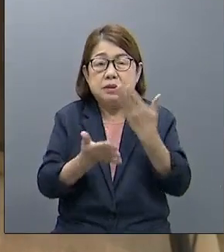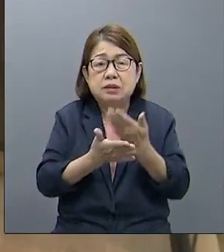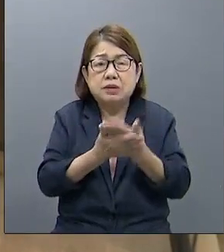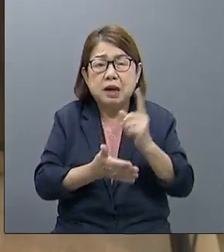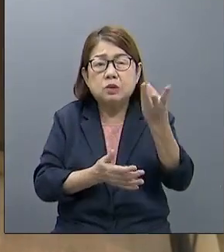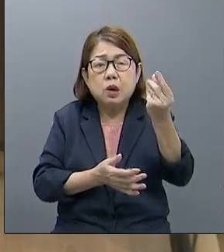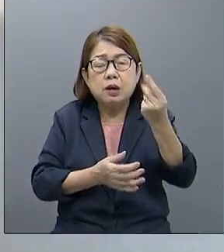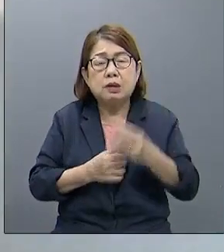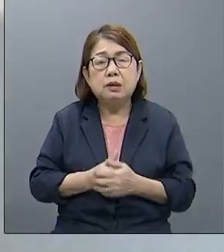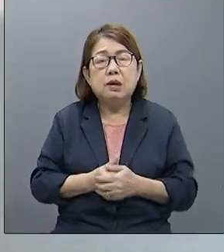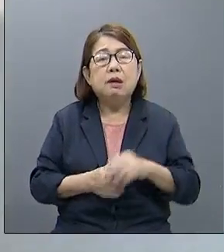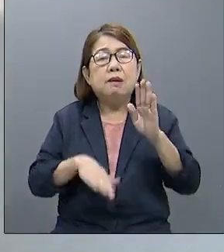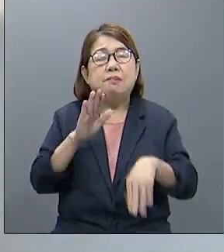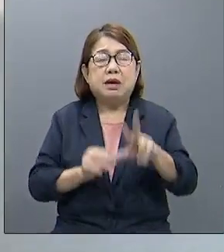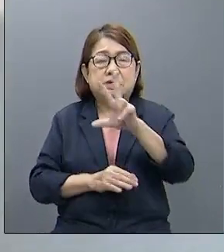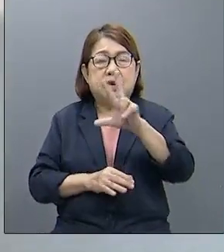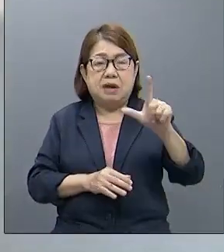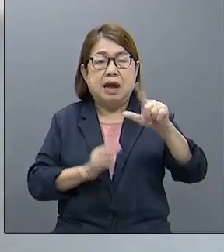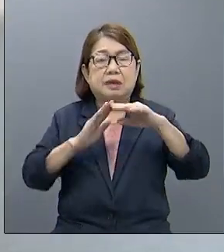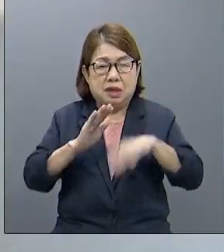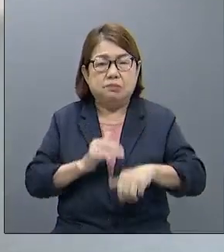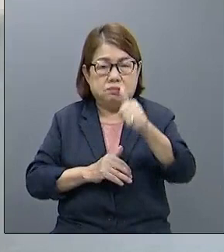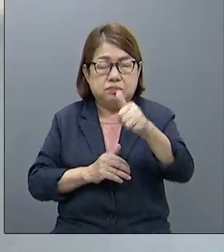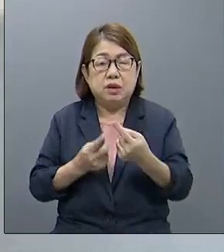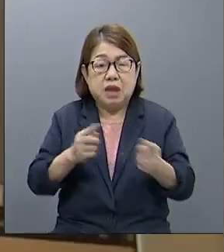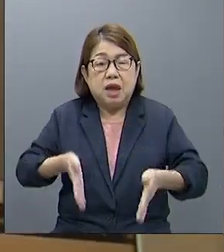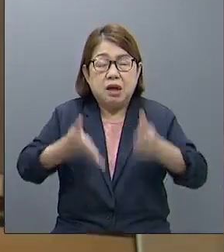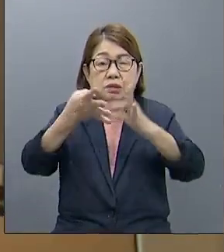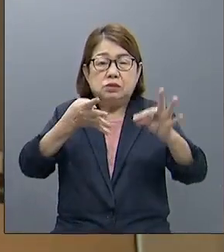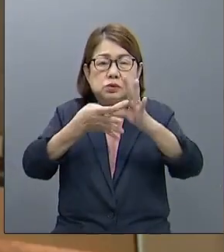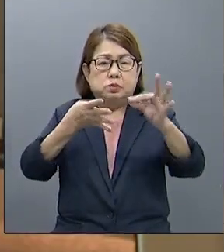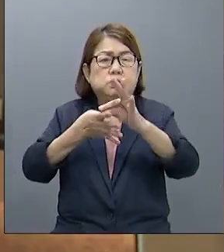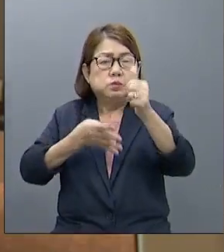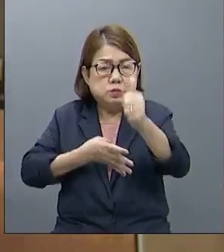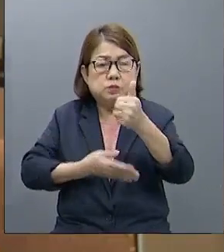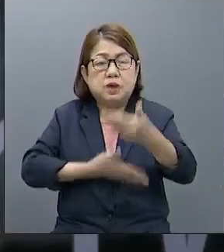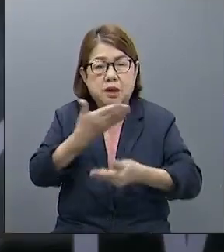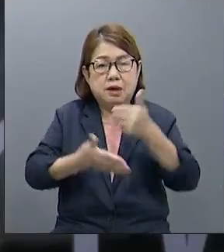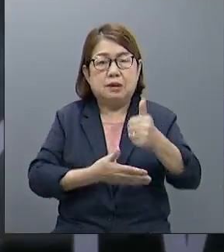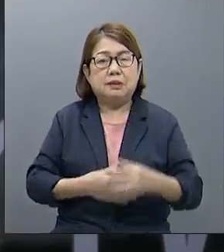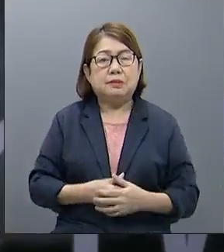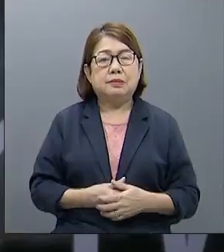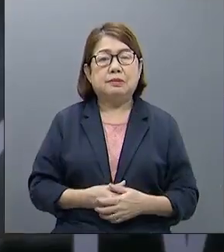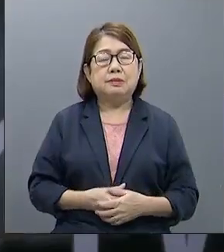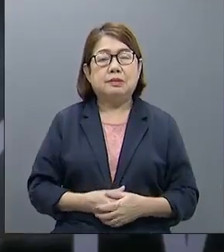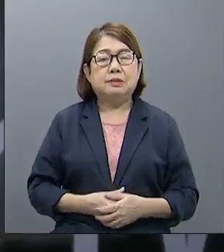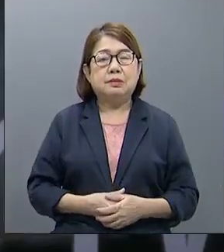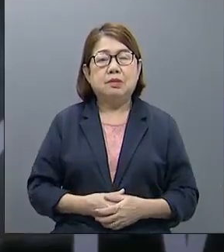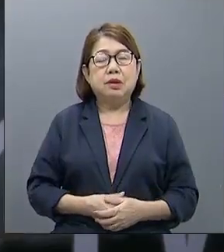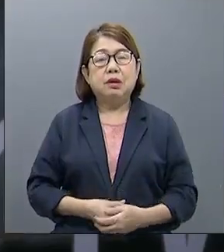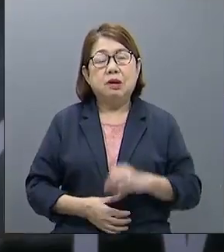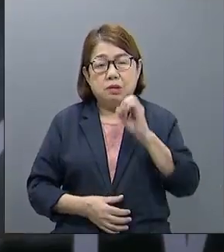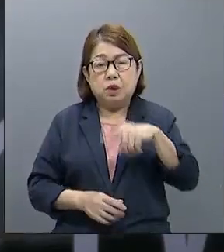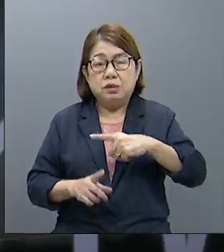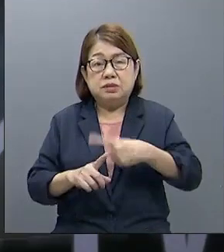ใจนะคะก็คือไม่เกิน3ล้านบาทดังนั้นคอนโดมิเนียมได้รับการตอบรับที่ดีค่ะ ขายได้เดือนแรกหรือว่าเ